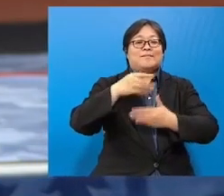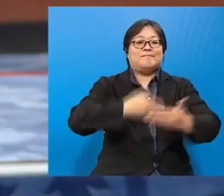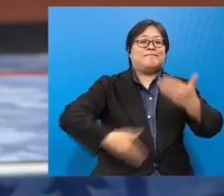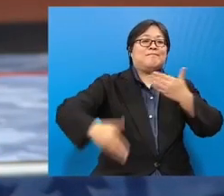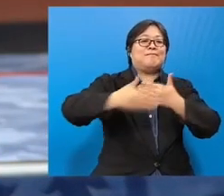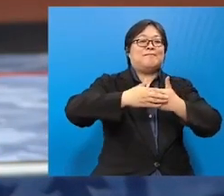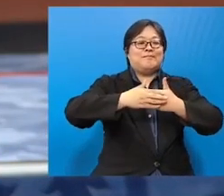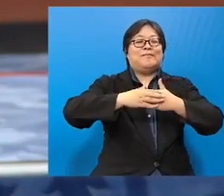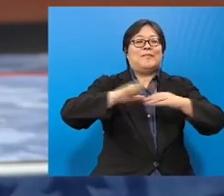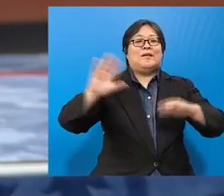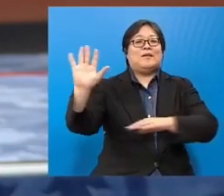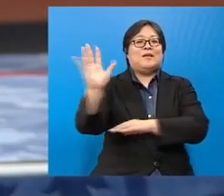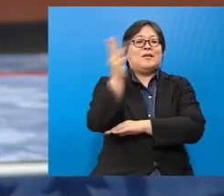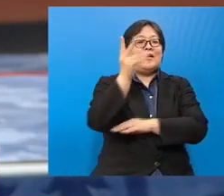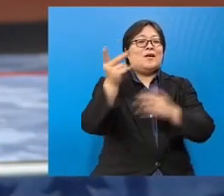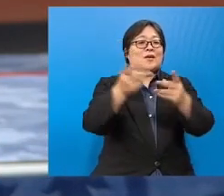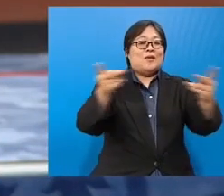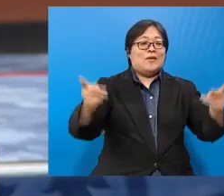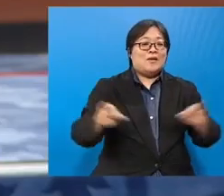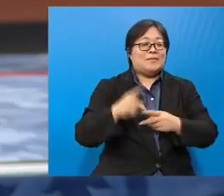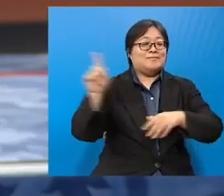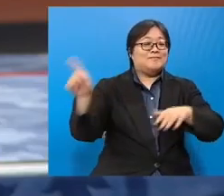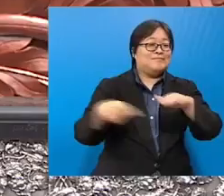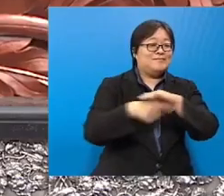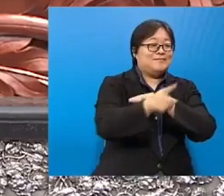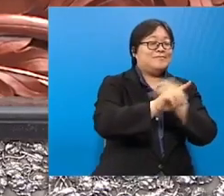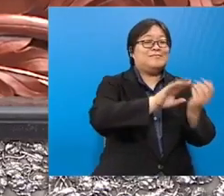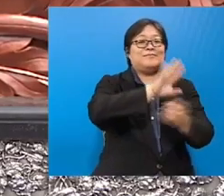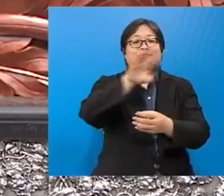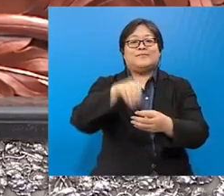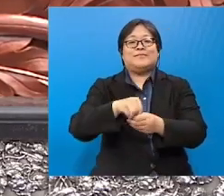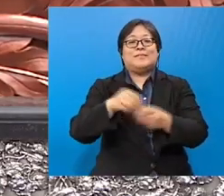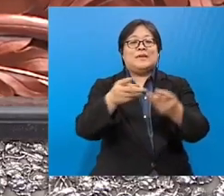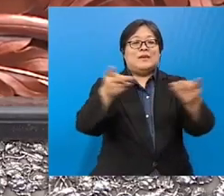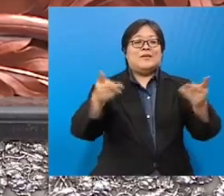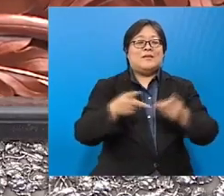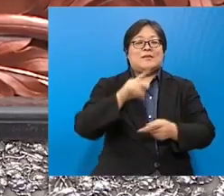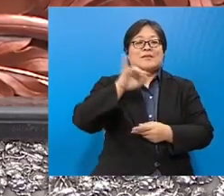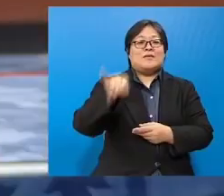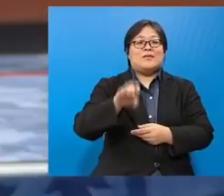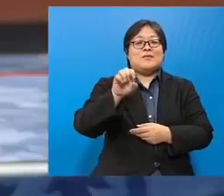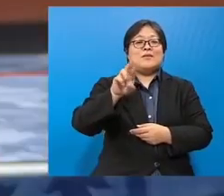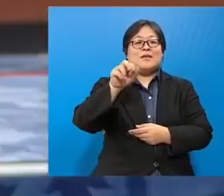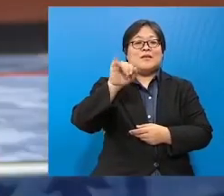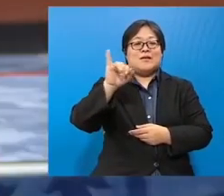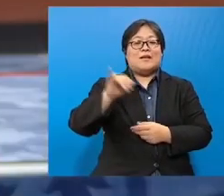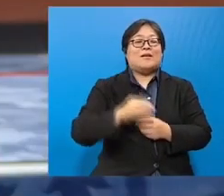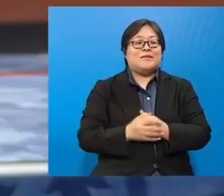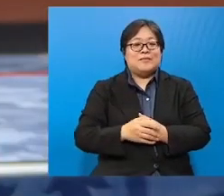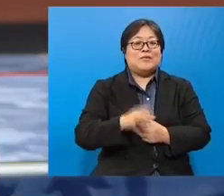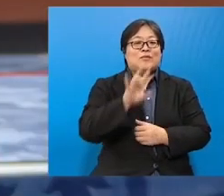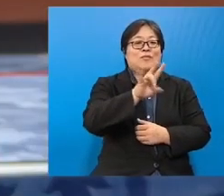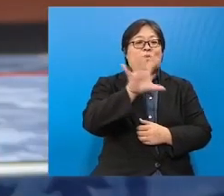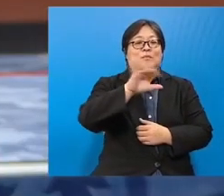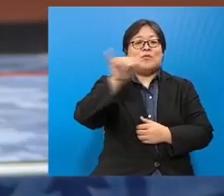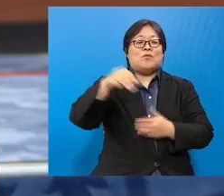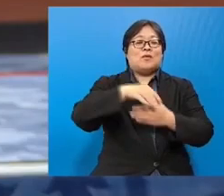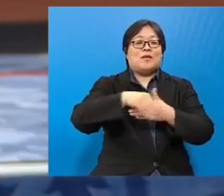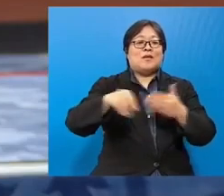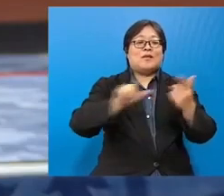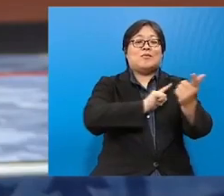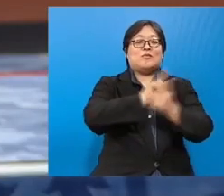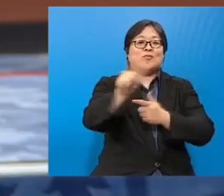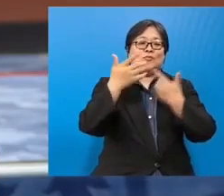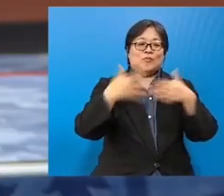kawasan hutan tersorot termasuklah ditempat Jera jopak di 75juta telah diluruskan oleh